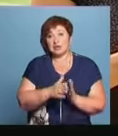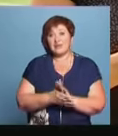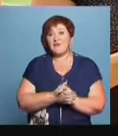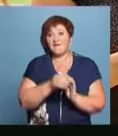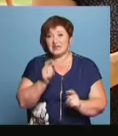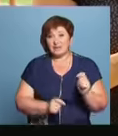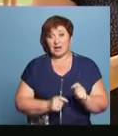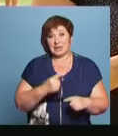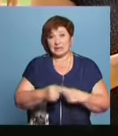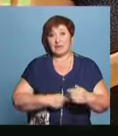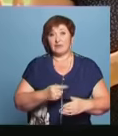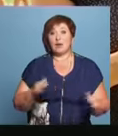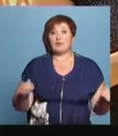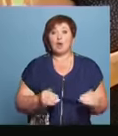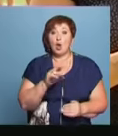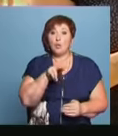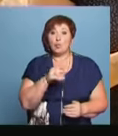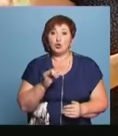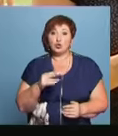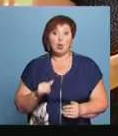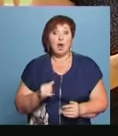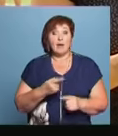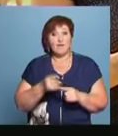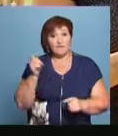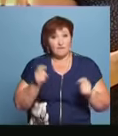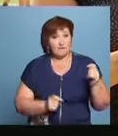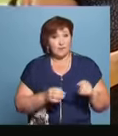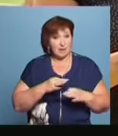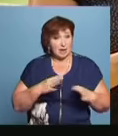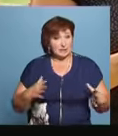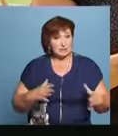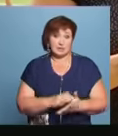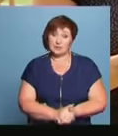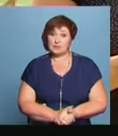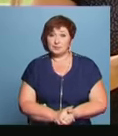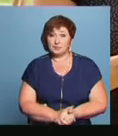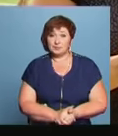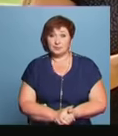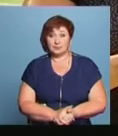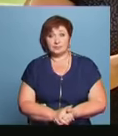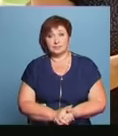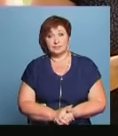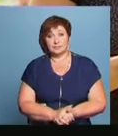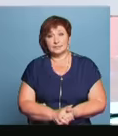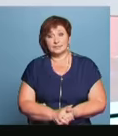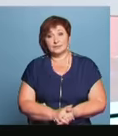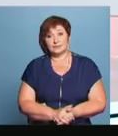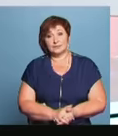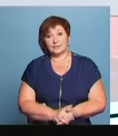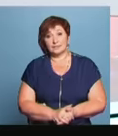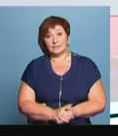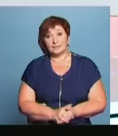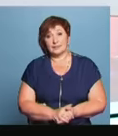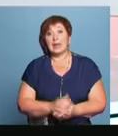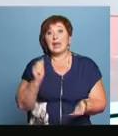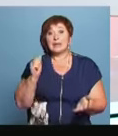на колясках по Бочу. Праздник примет Чайковский. Елена Обуховская, Андрей Бусыгин, телеканал «Моя Удмуртия».